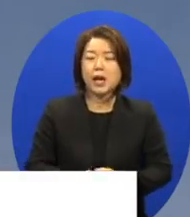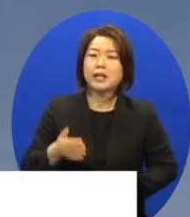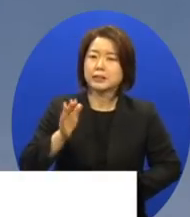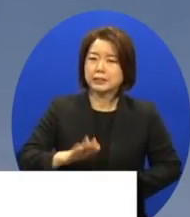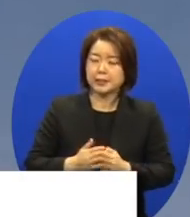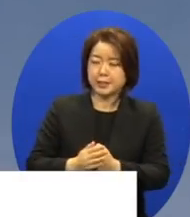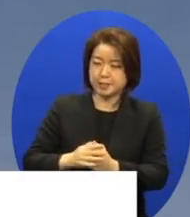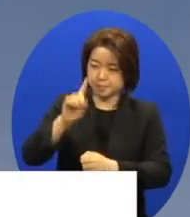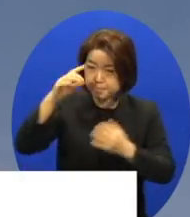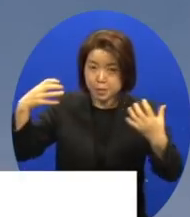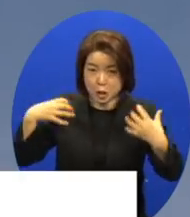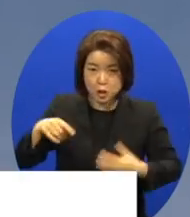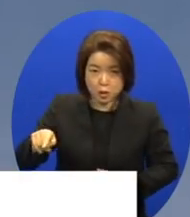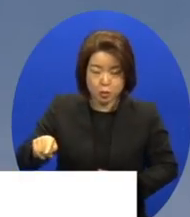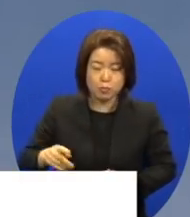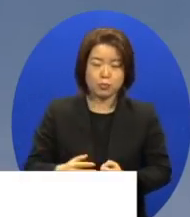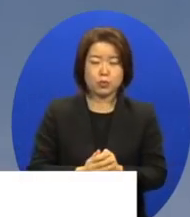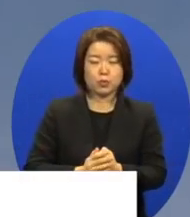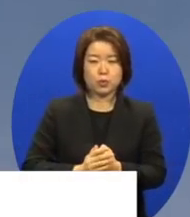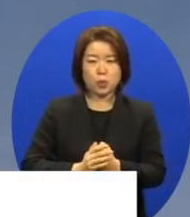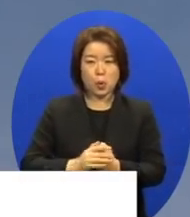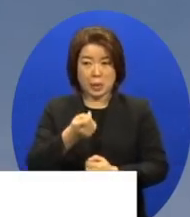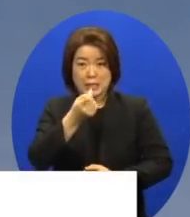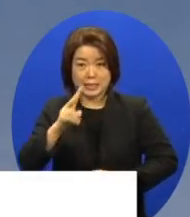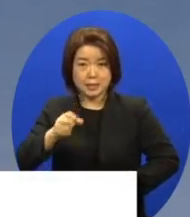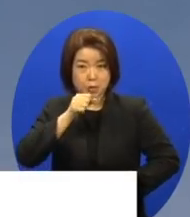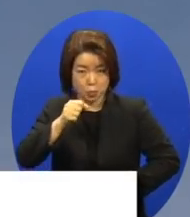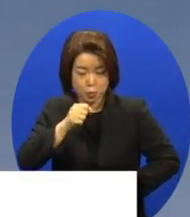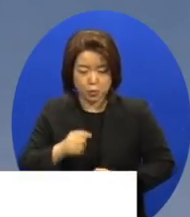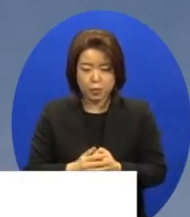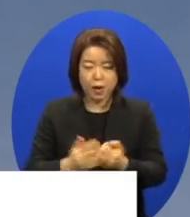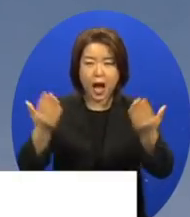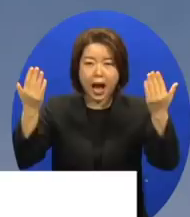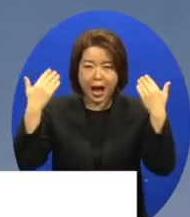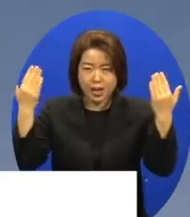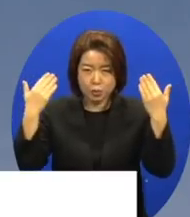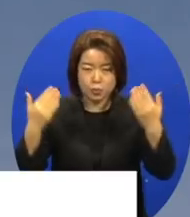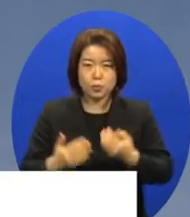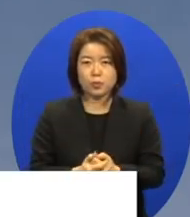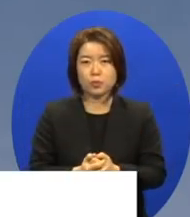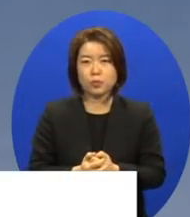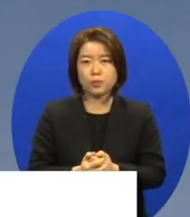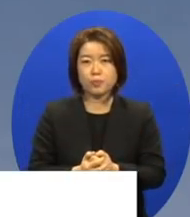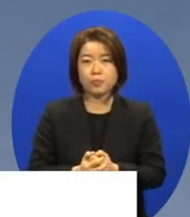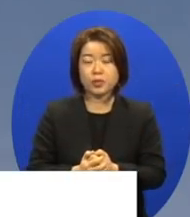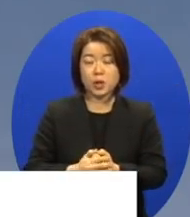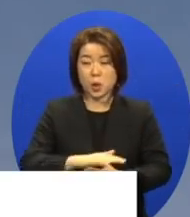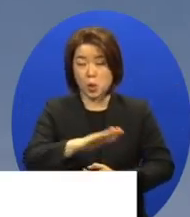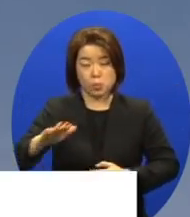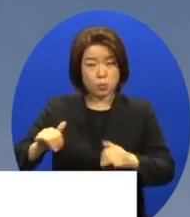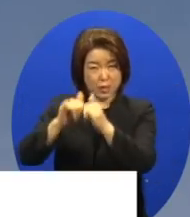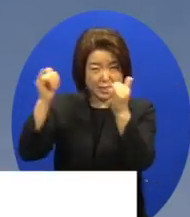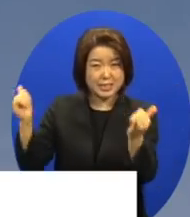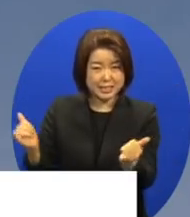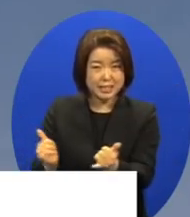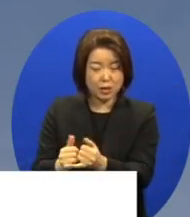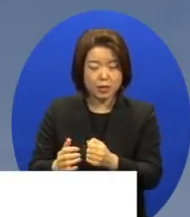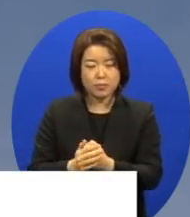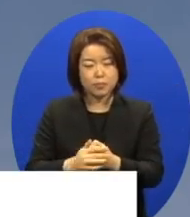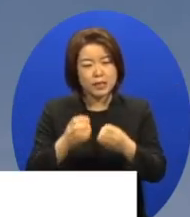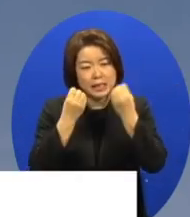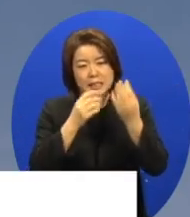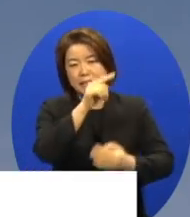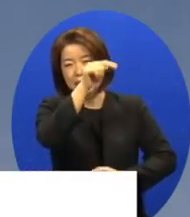정부도 또 언론도 또 학교도 이 우리 사회도 신천지의